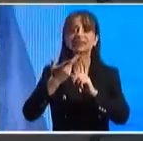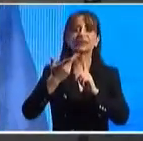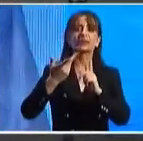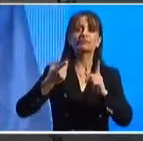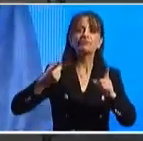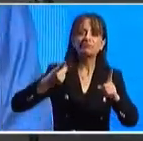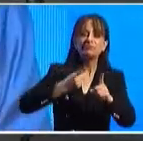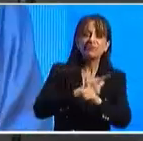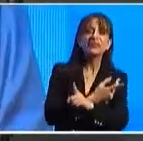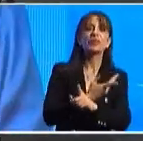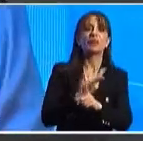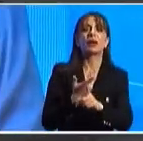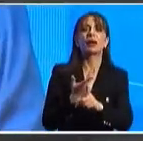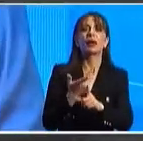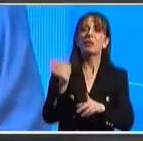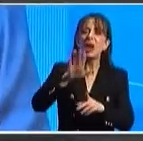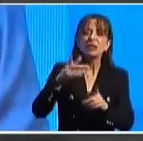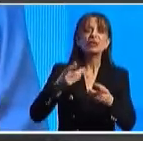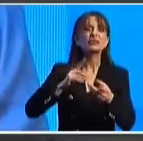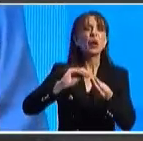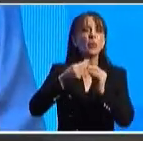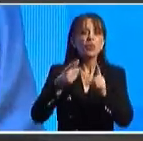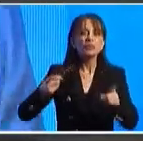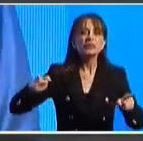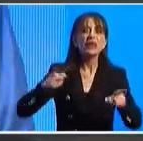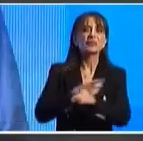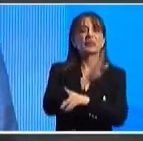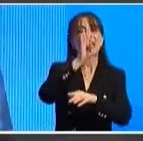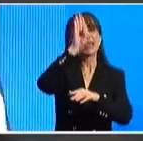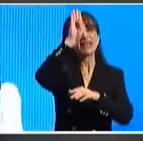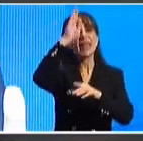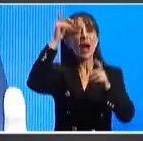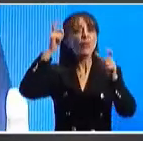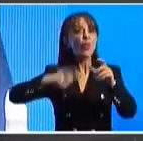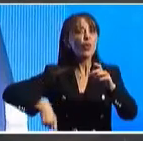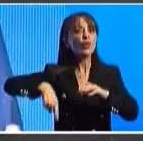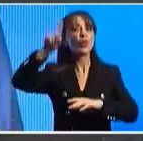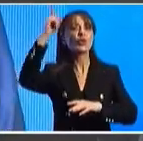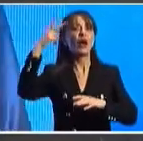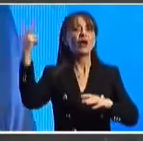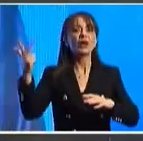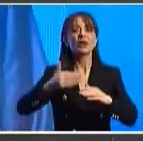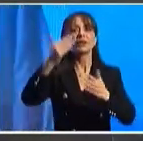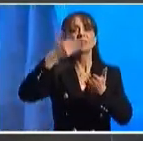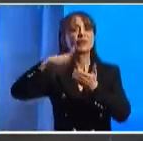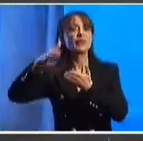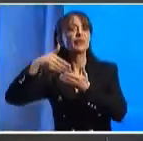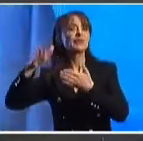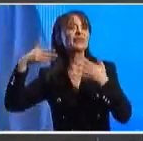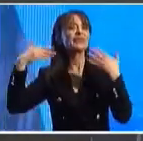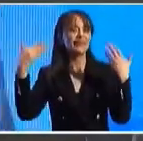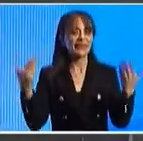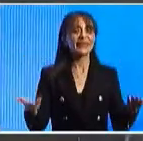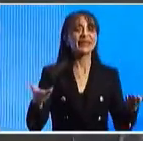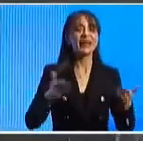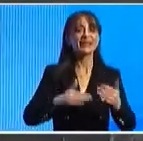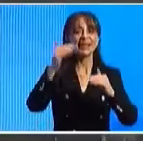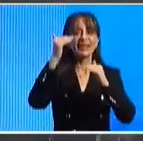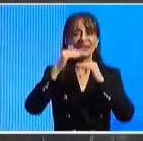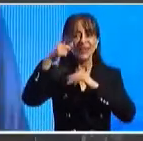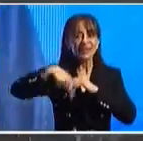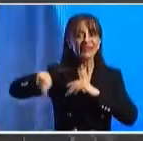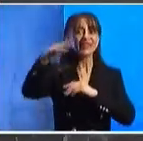gibi İstanbulluların gündeminden inşallah hızlı bir şekilde çıkaracağız ve vatandaşlarımızın